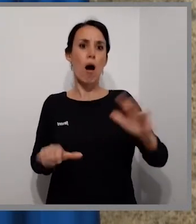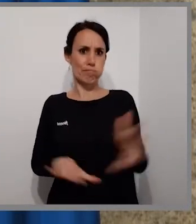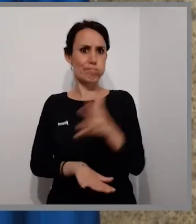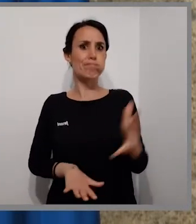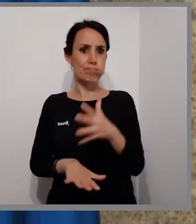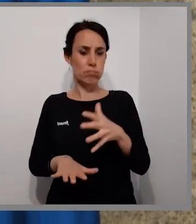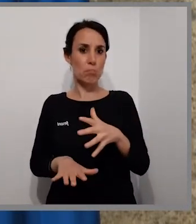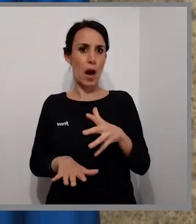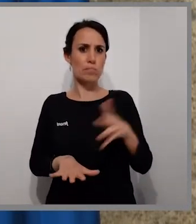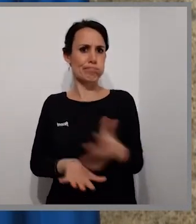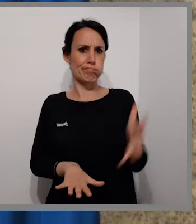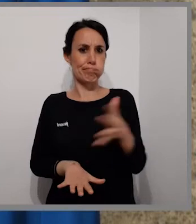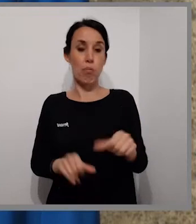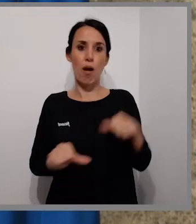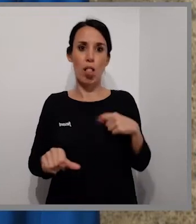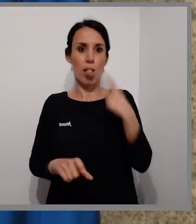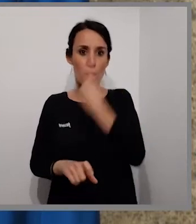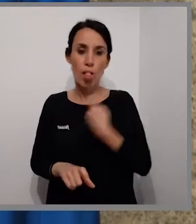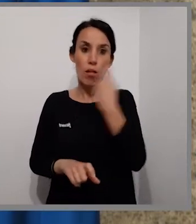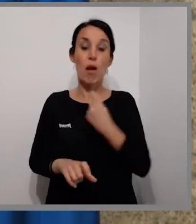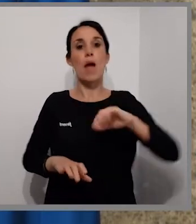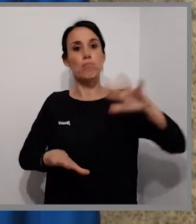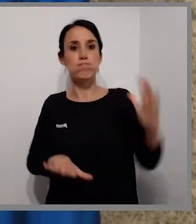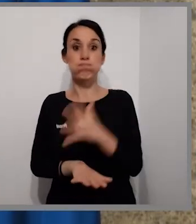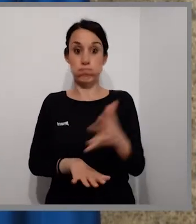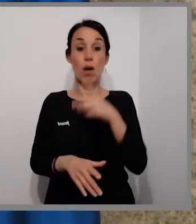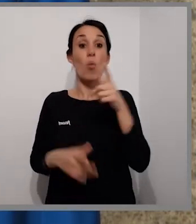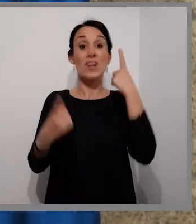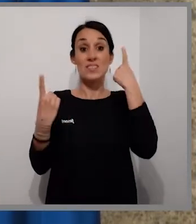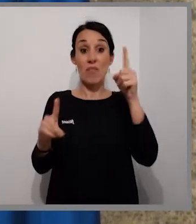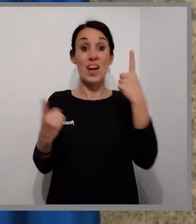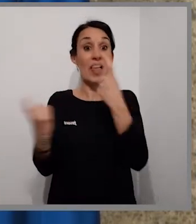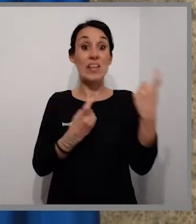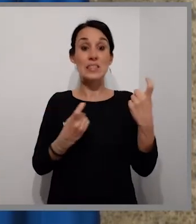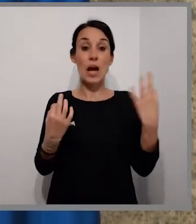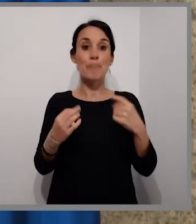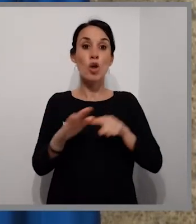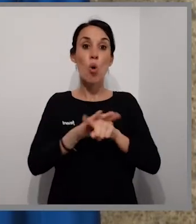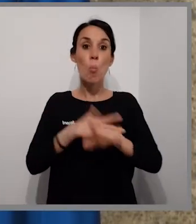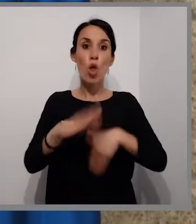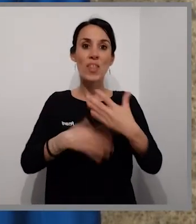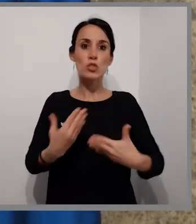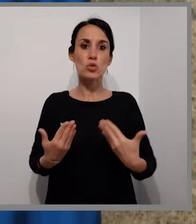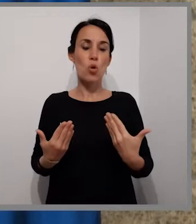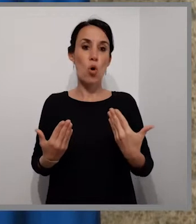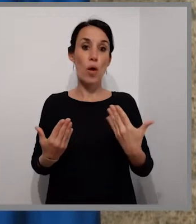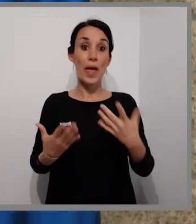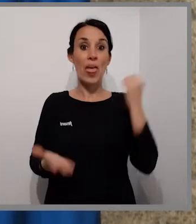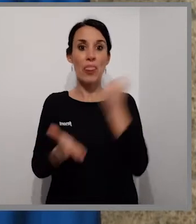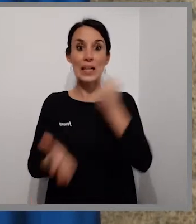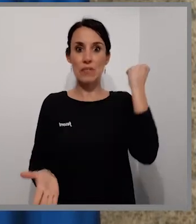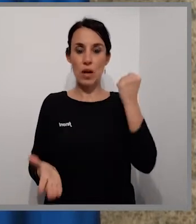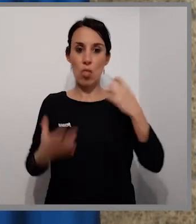anem a produir en major intensitat, una vegada, perquè, clar, com sap vostè, necessita tot el que és el procés